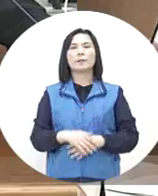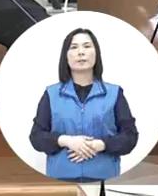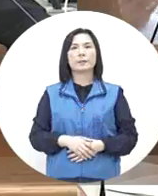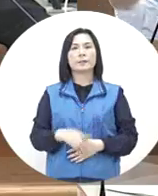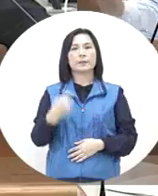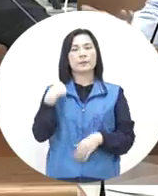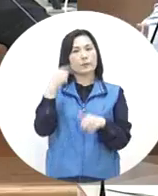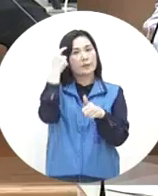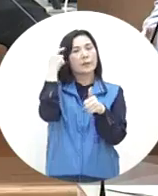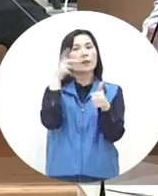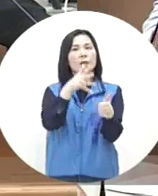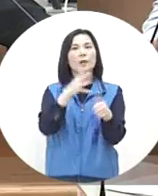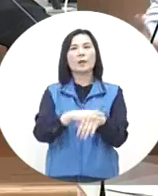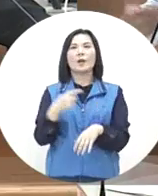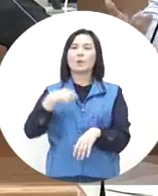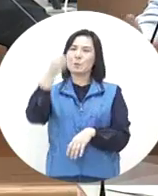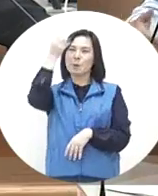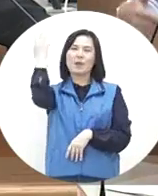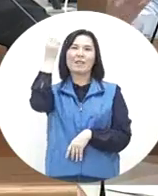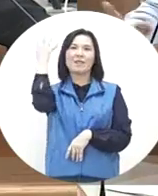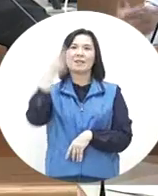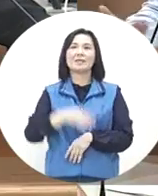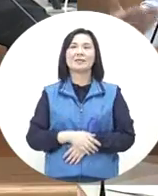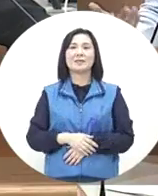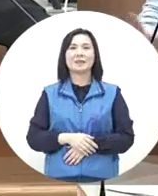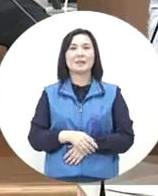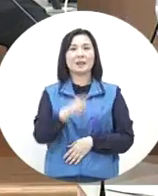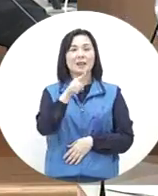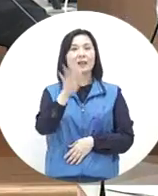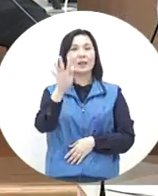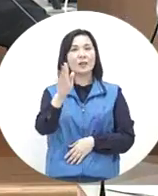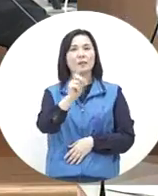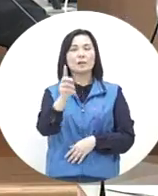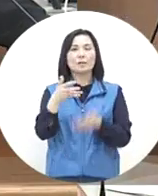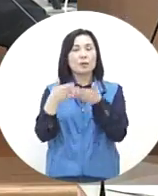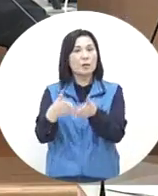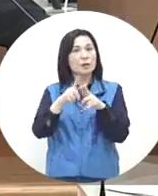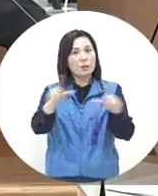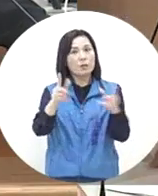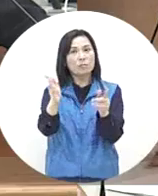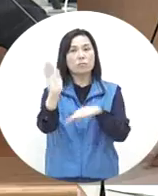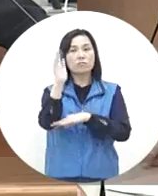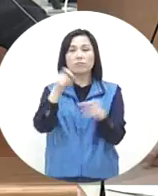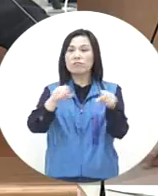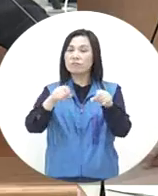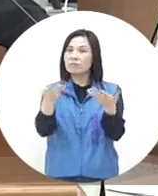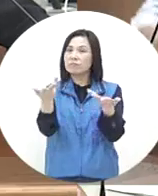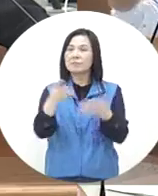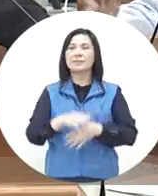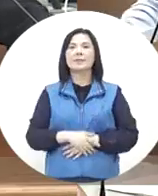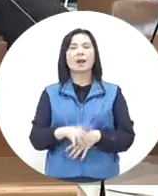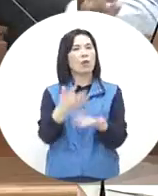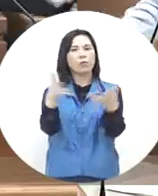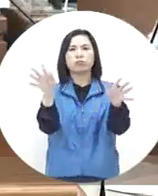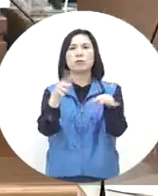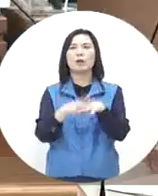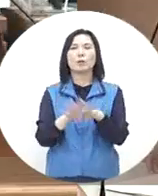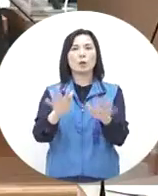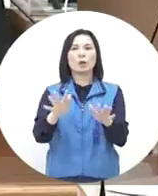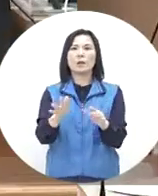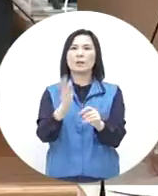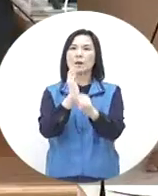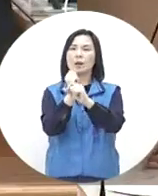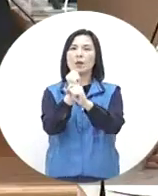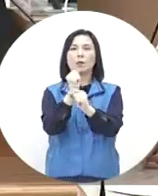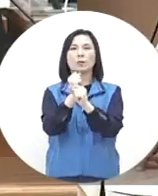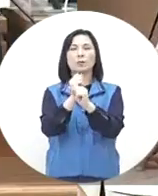问一下，因为我没记得啊、我没记得你是有哪些重大政策、 很多、我现在还有很多事在做、 就是当初你 最关